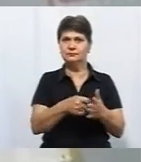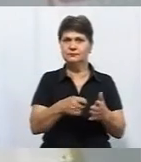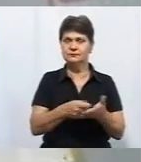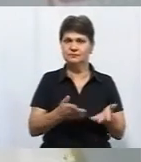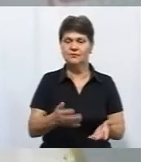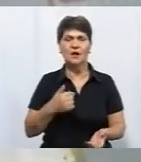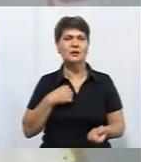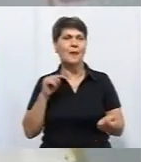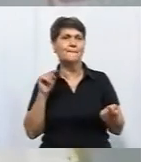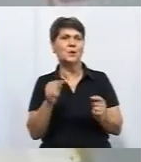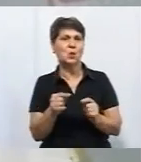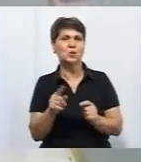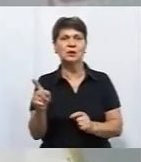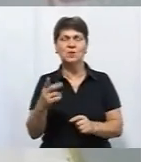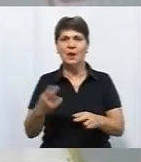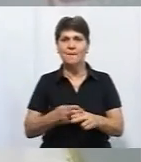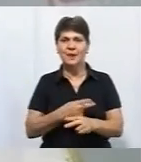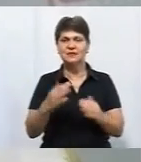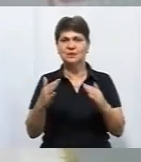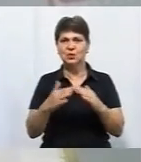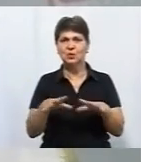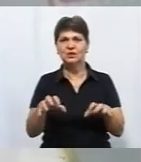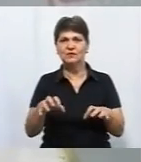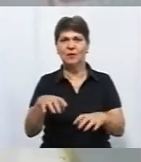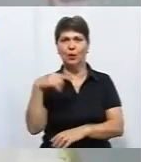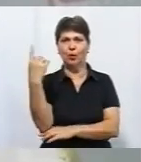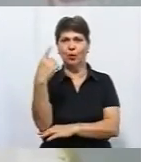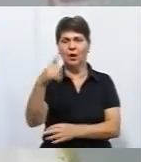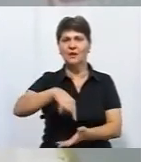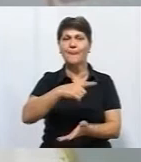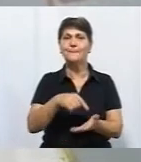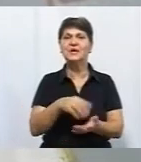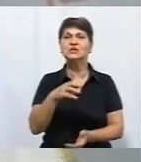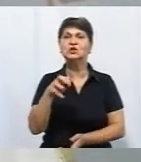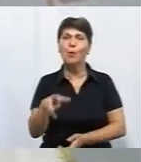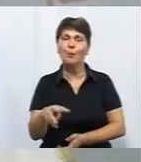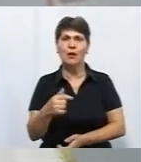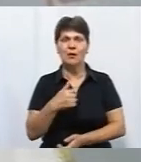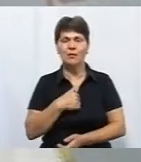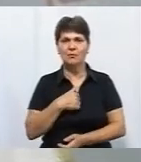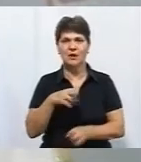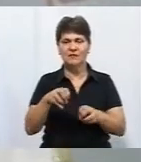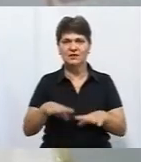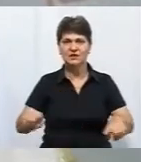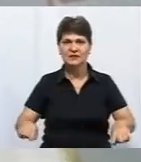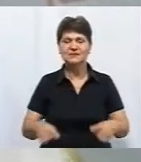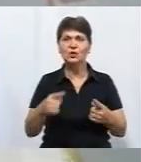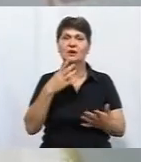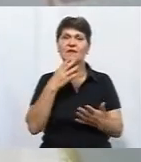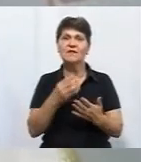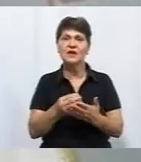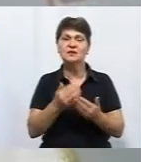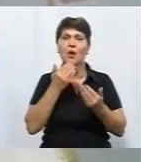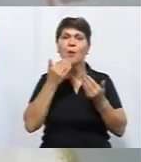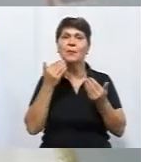Я проти того, що безпритульні тварини ходять містом. Ми вирішили створити власне опитування на нашій